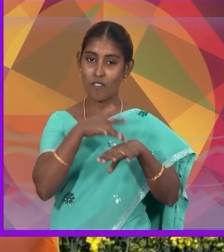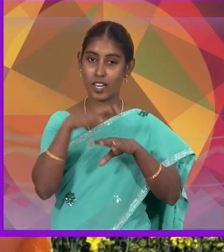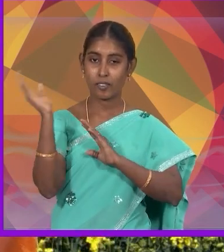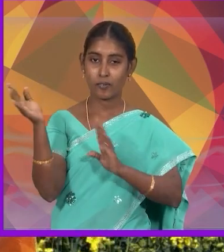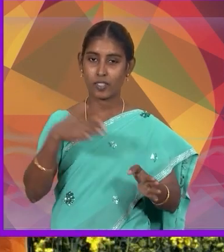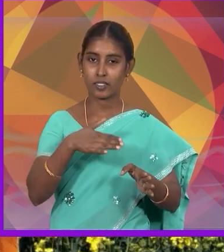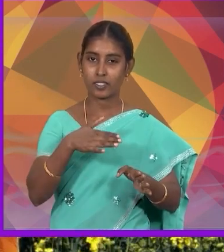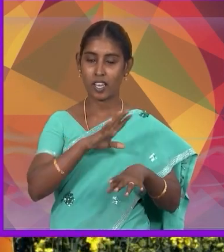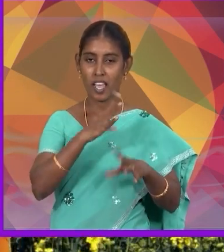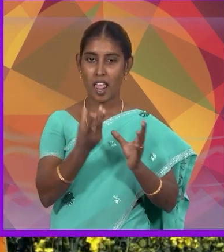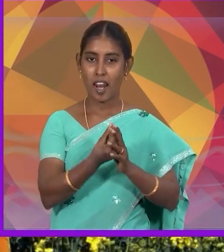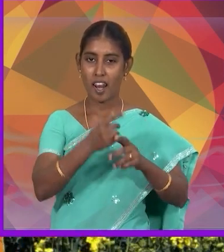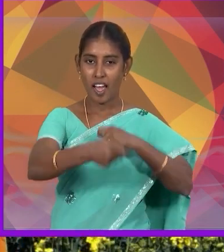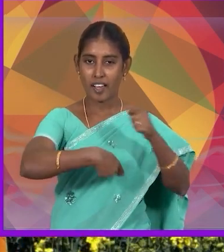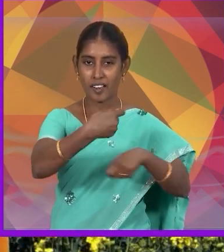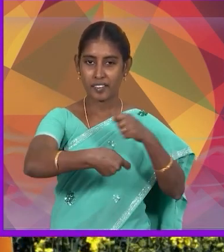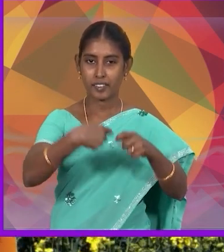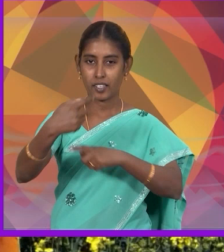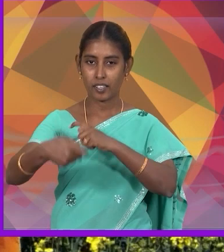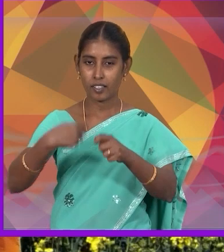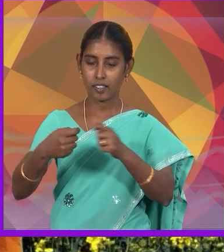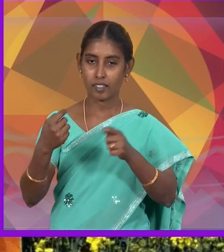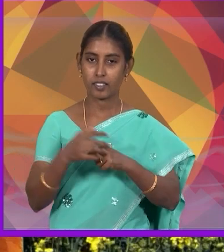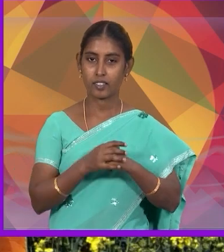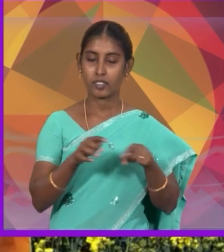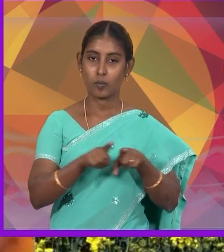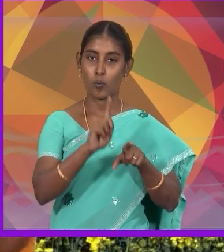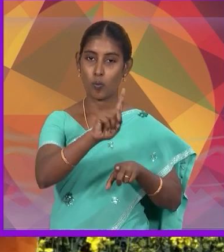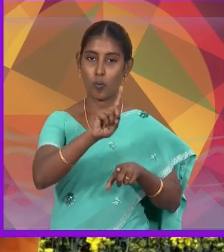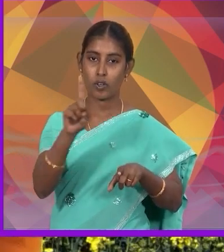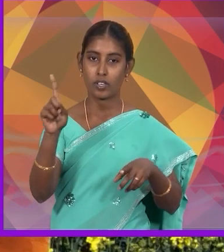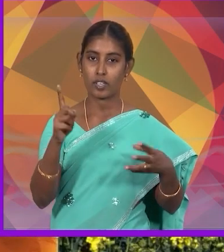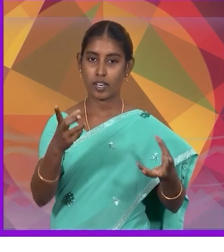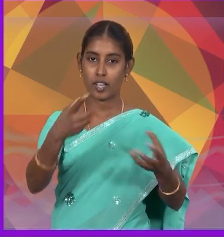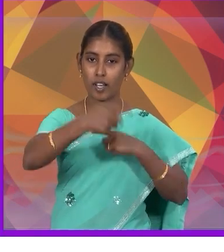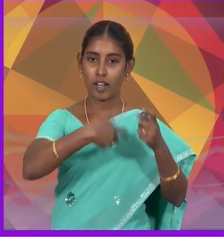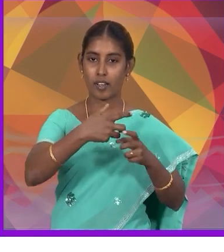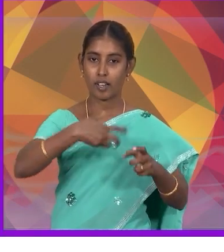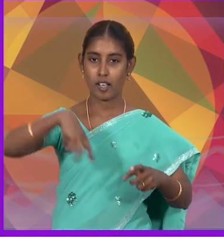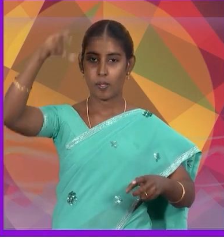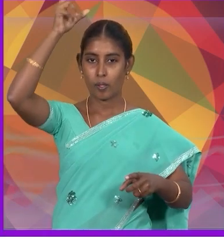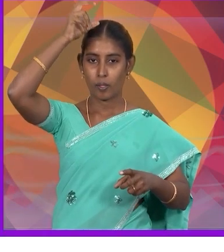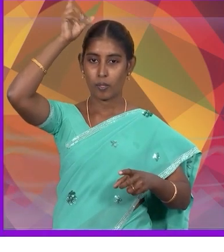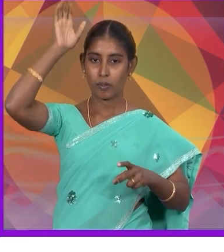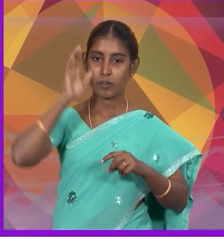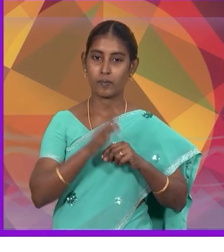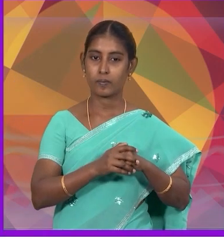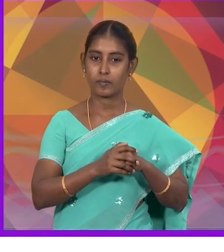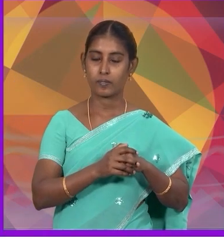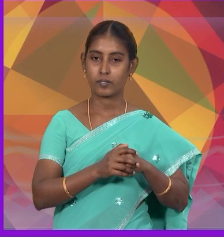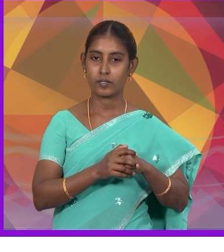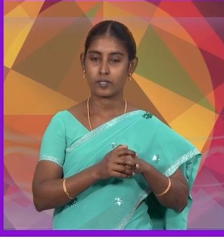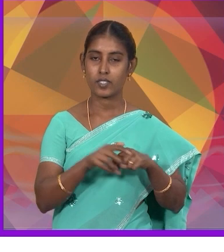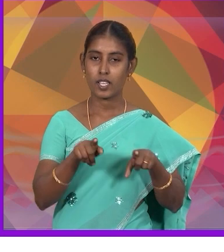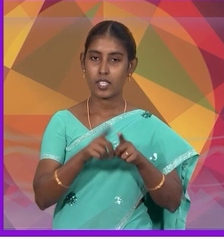அதை அப்படியே கட்டுக்கட்டா கட்டிடுவாங்க. அப்ப ஒவ்வொரு கட்டையும் ஒவ்வொருத்தரும் தலைமையில தூக்கி விட்டாங்கன்னா அவங்க பக்கத்துலயே களம்